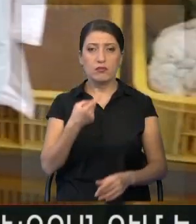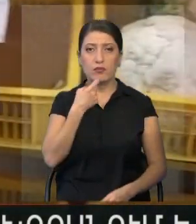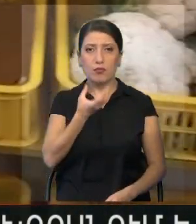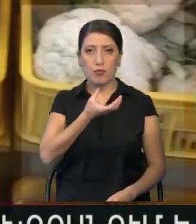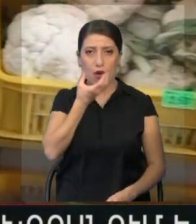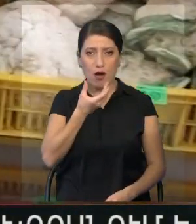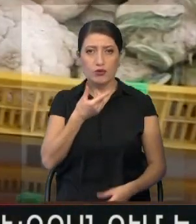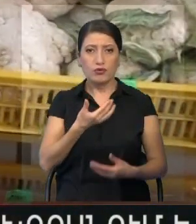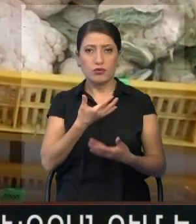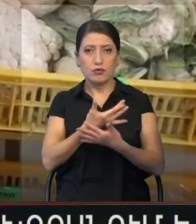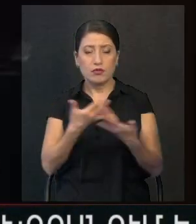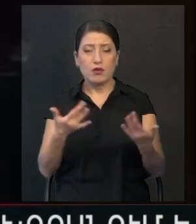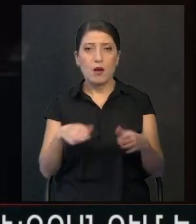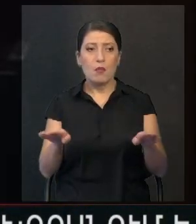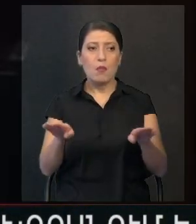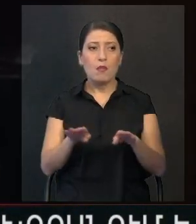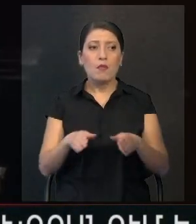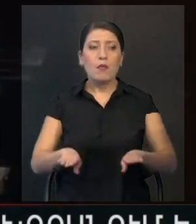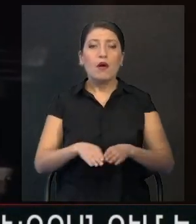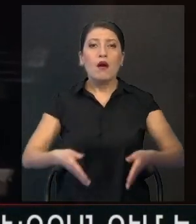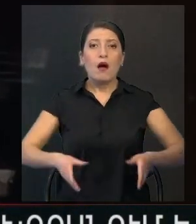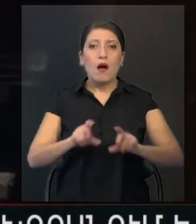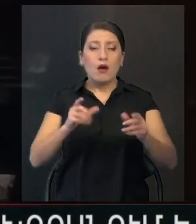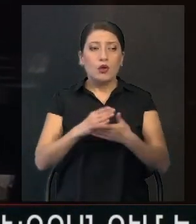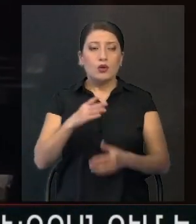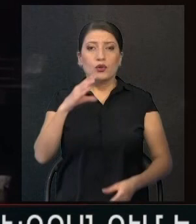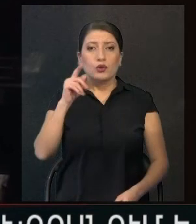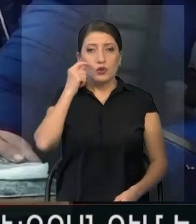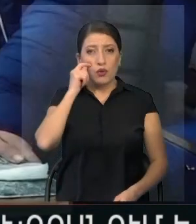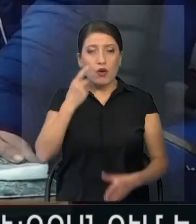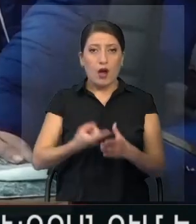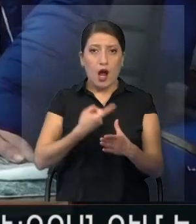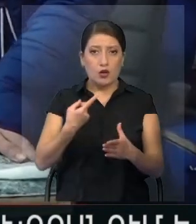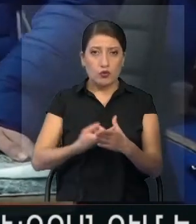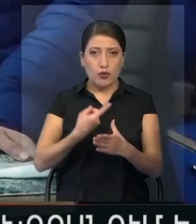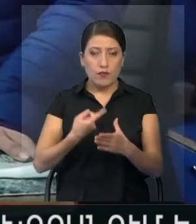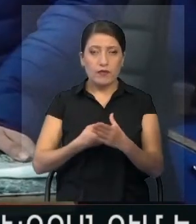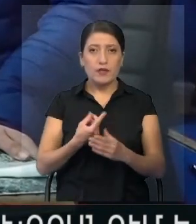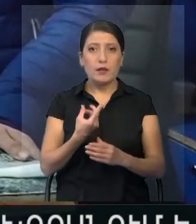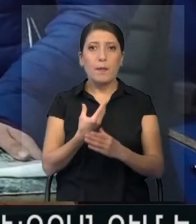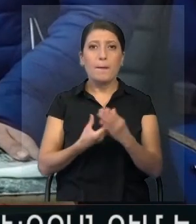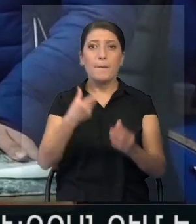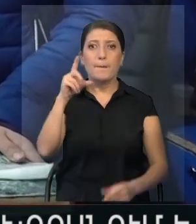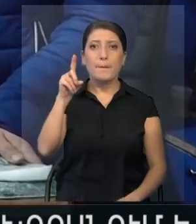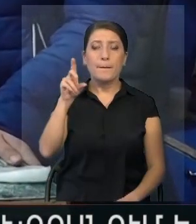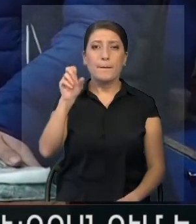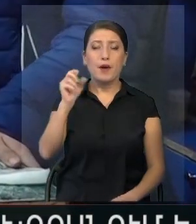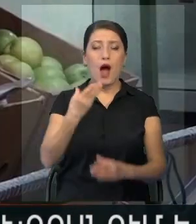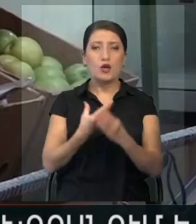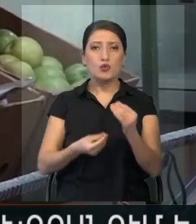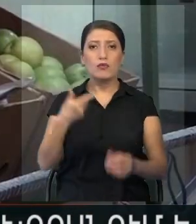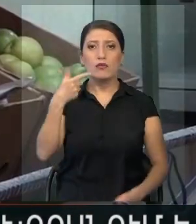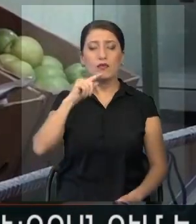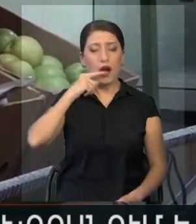Բանջարեղենի փակ խանութներ էլ կան Արցախի մայրաքաղաքում։ Սող, կարտոֆիլ, բազուկ, գազար դժվար են գտնում արցախցիները։ Դեռ մրգեր